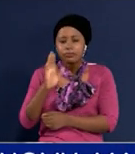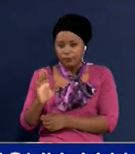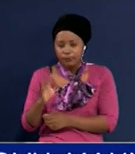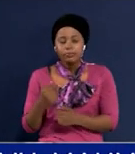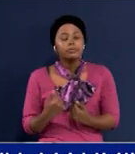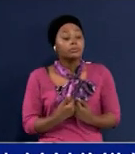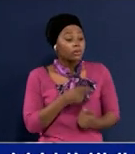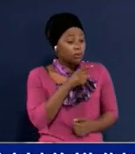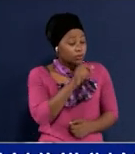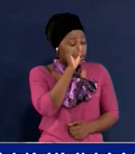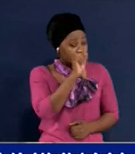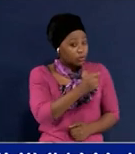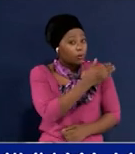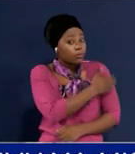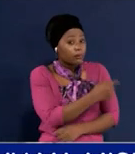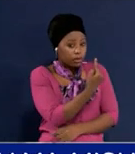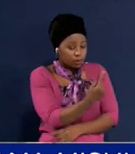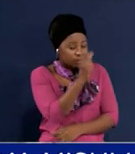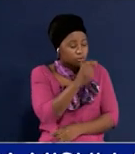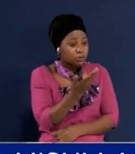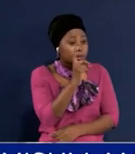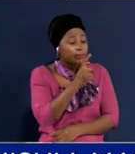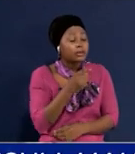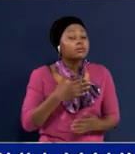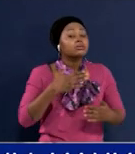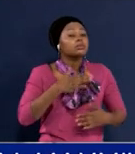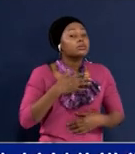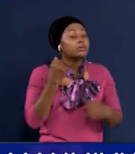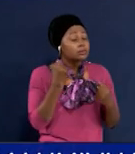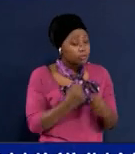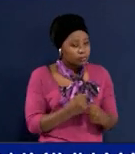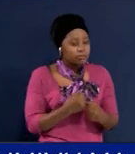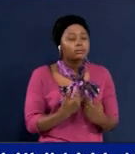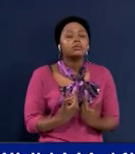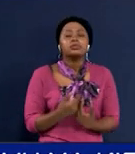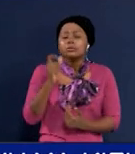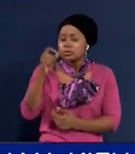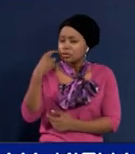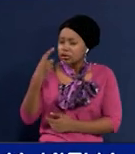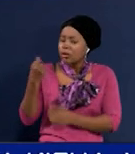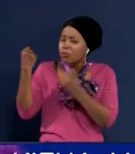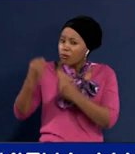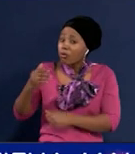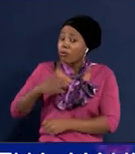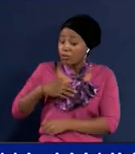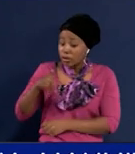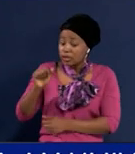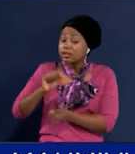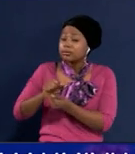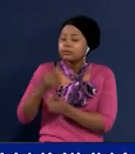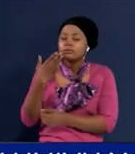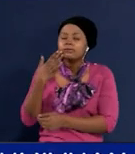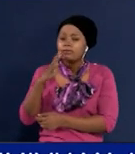hiyo ndio huduma ya kwanza kwa mtu yote ambaye pumzi imekata. Kwa mtu yote ambaye anaona ugumu wakati wa kupumua, hiyo ndio jambo la muhimu